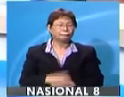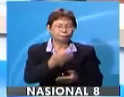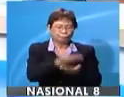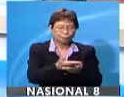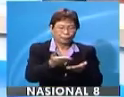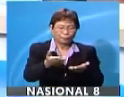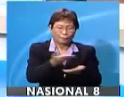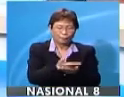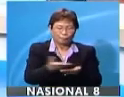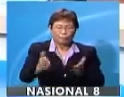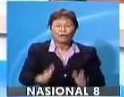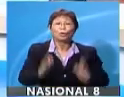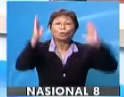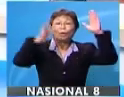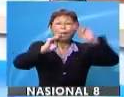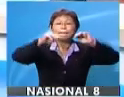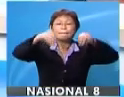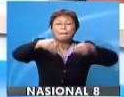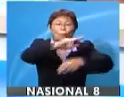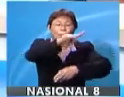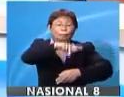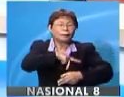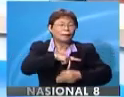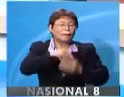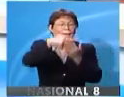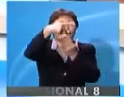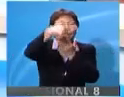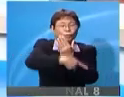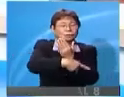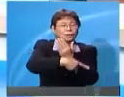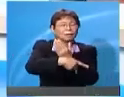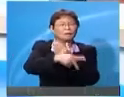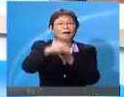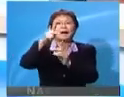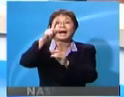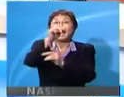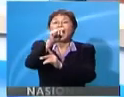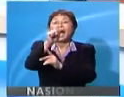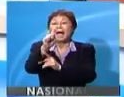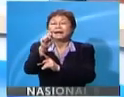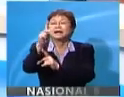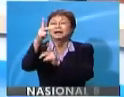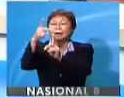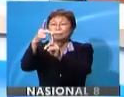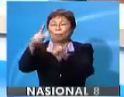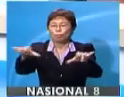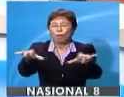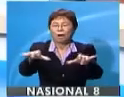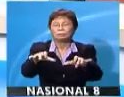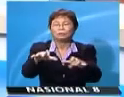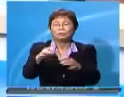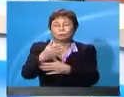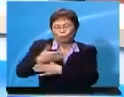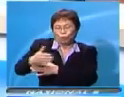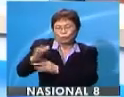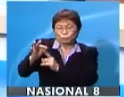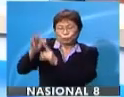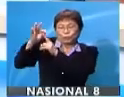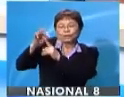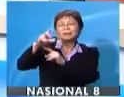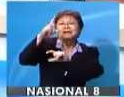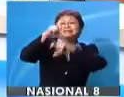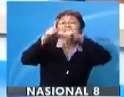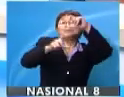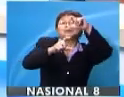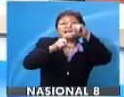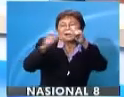Pembeli rumah mampu milik Rumah WIB di bawah projek Enesta at Kepong yang dilaksanakan secara perkongsian strategik di antara Dewan